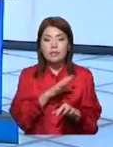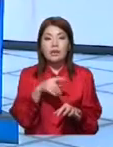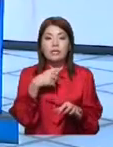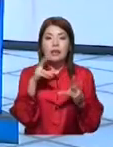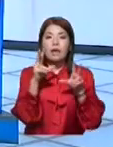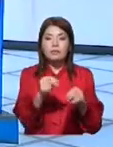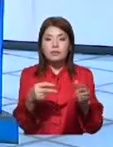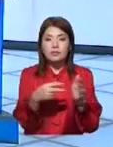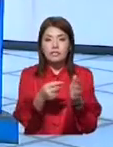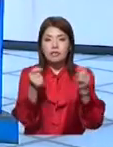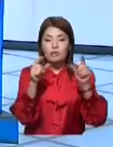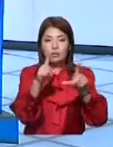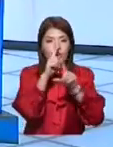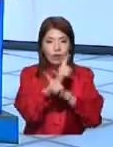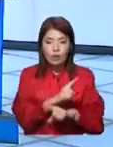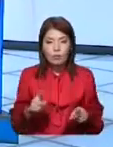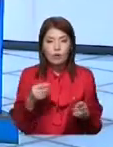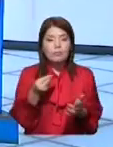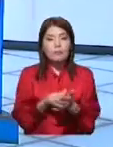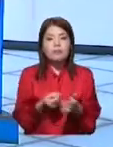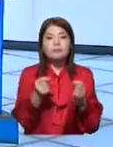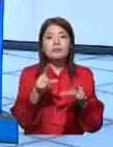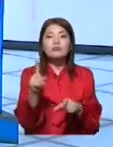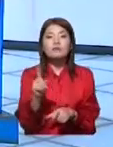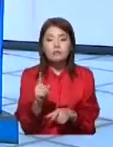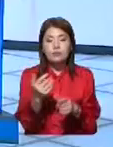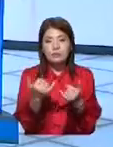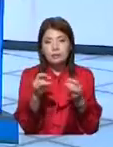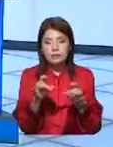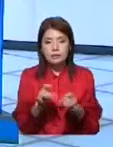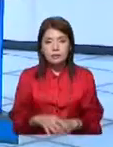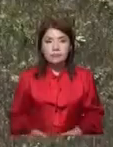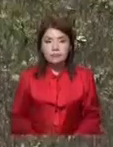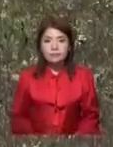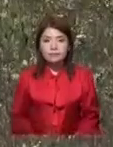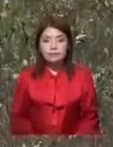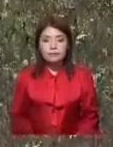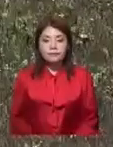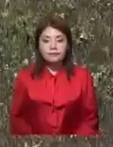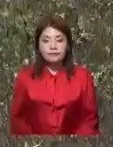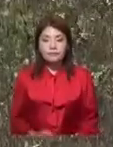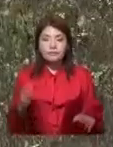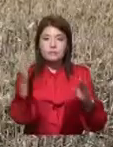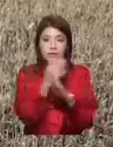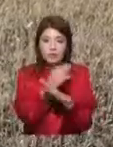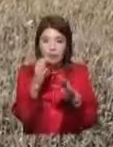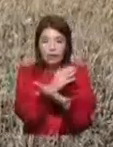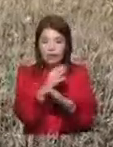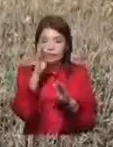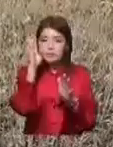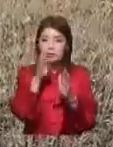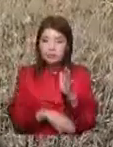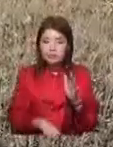на него расти не будет. А вот что подорожало в потребительской корзине, расскажет Яна Гладкова. Погода в этом году знатно